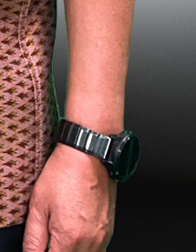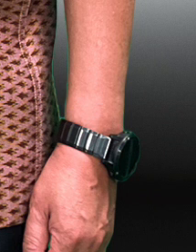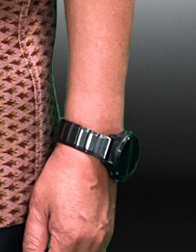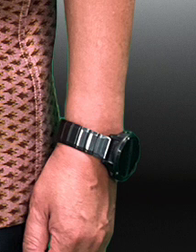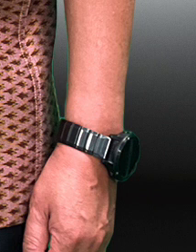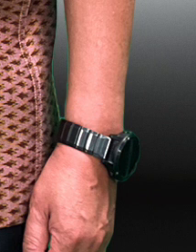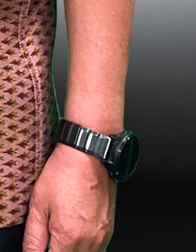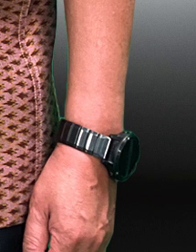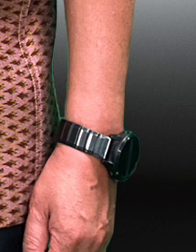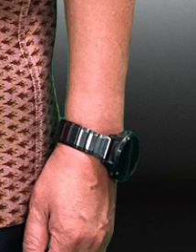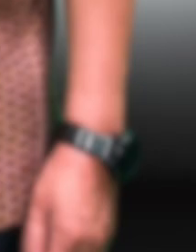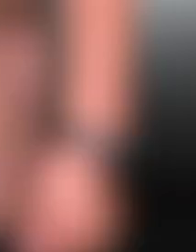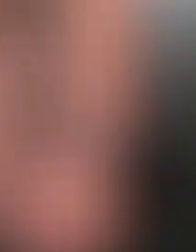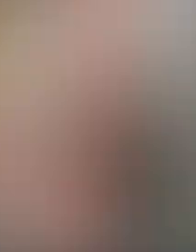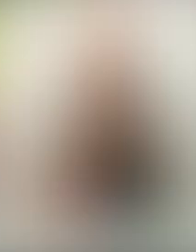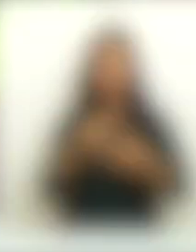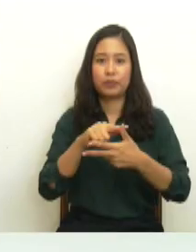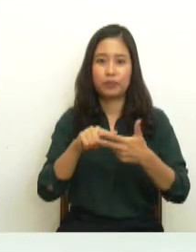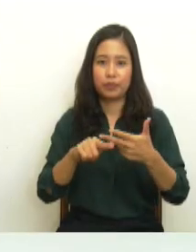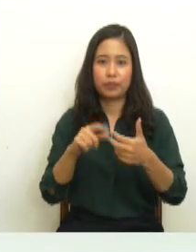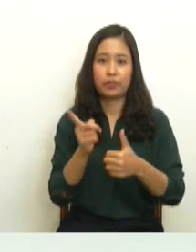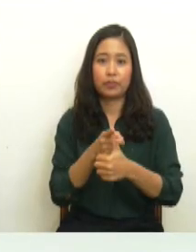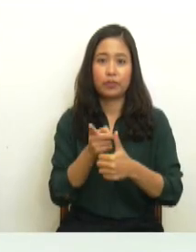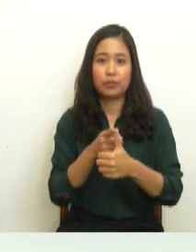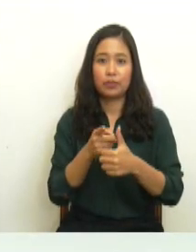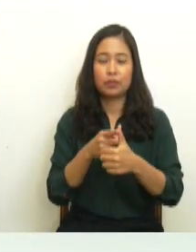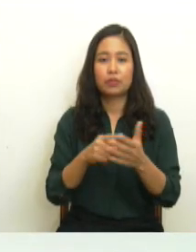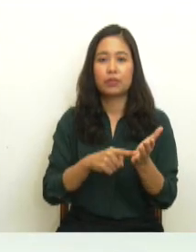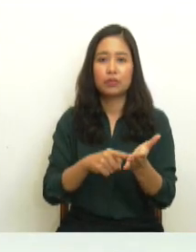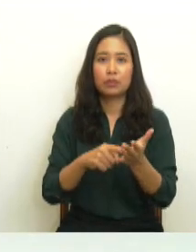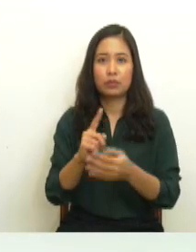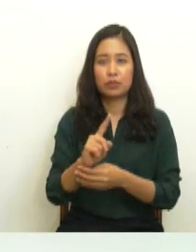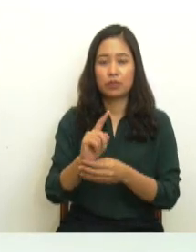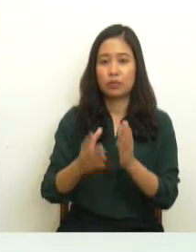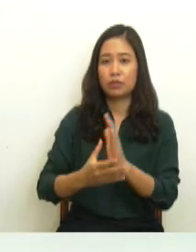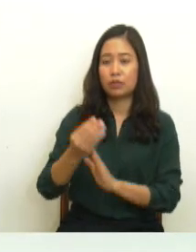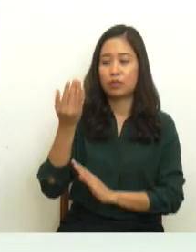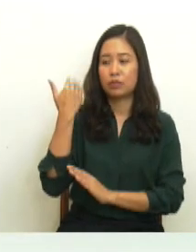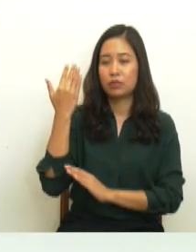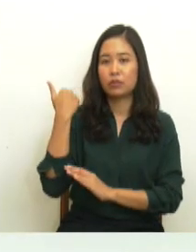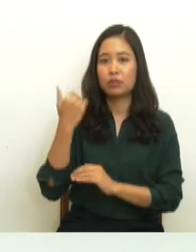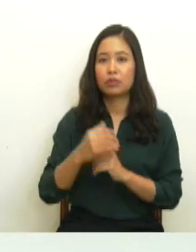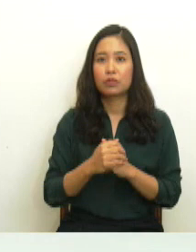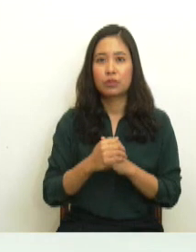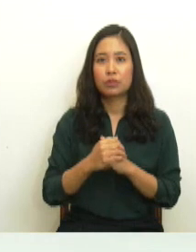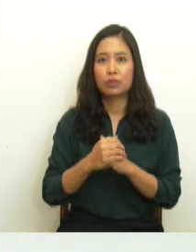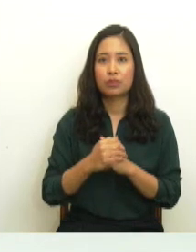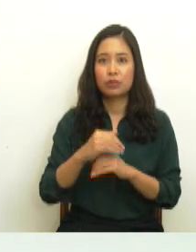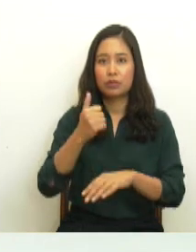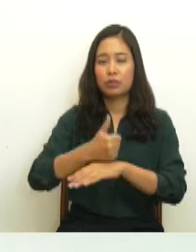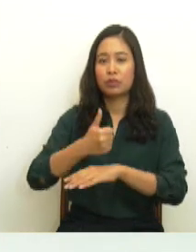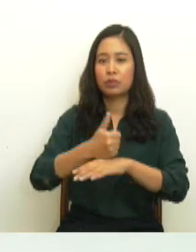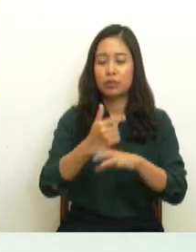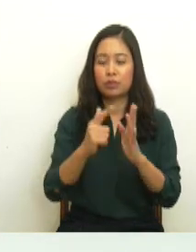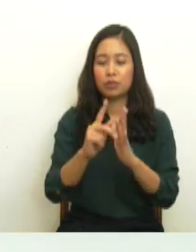จะขออนุญาตนำเรียนว่าในสัปดาห์ที่ผ่านมานั้นนะก็ต้องขอขอบคุณท่านผู้อำนวยการสำนัก